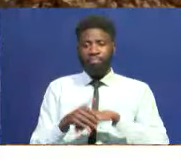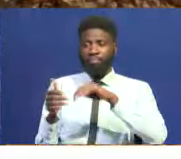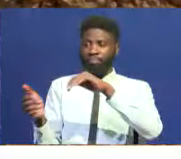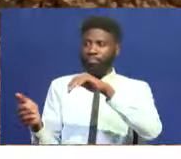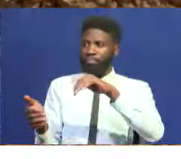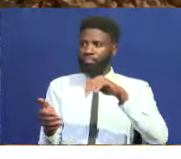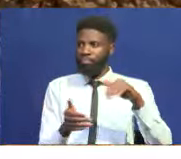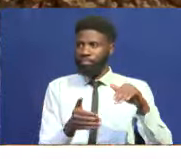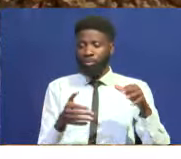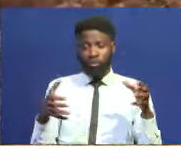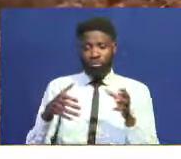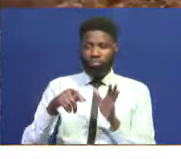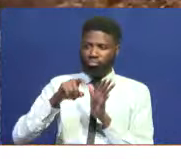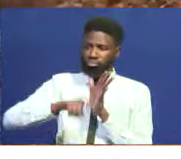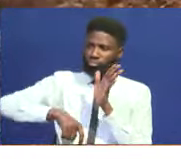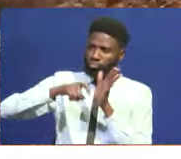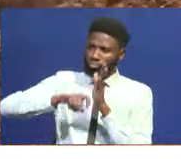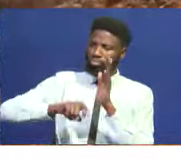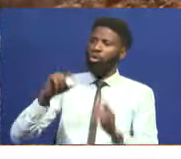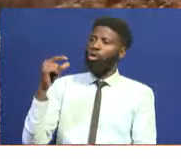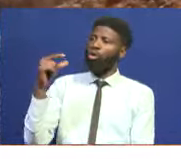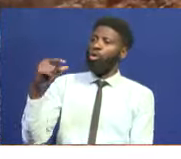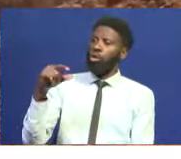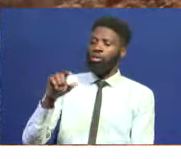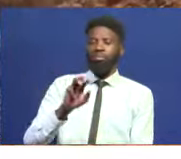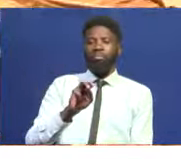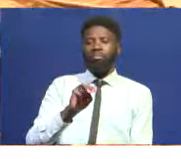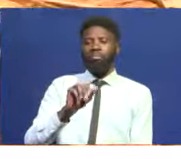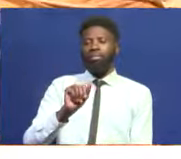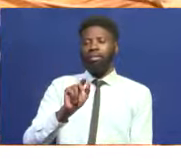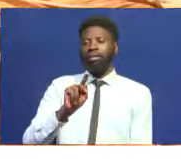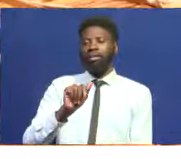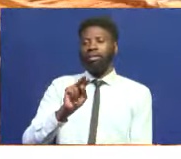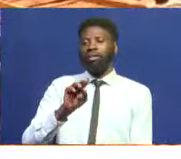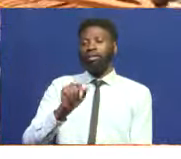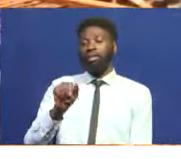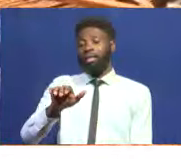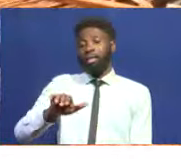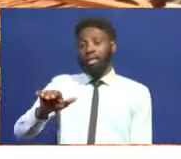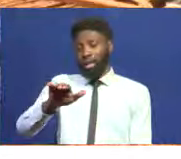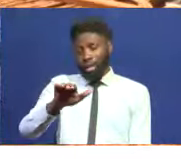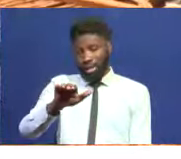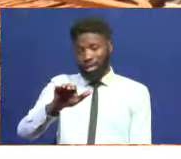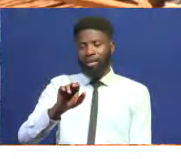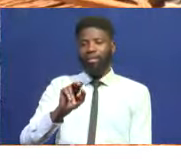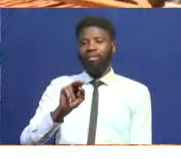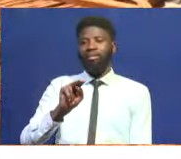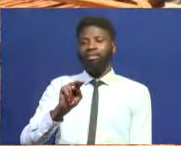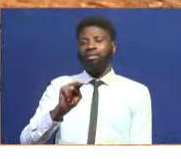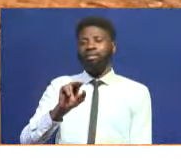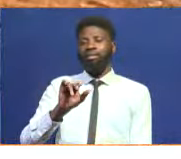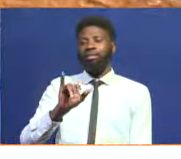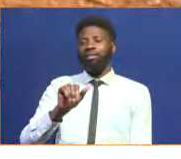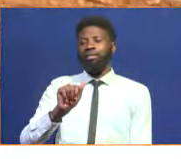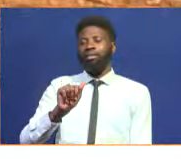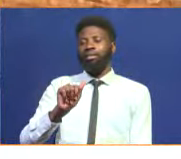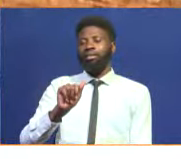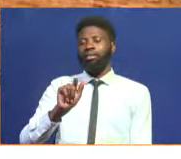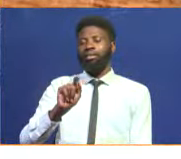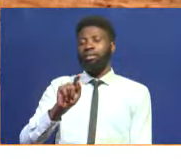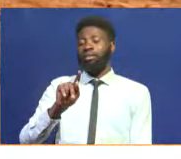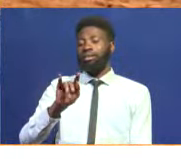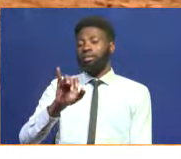Kwingineko, wachimbaji dhahabu katika eneo la Makalda huko Nyatike, kaunti ya Migori, wanazozana na kampuni ya kigeni inayohudumu katika sekta